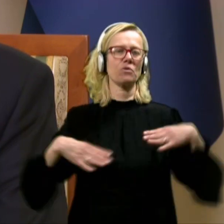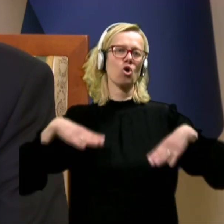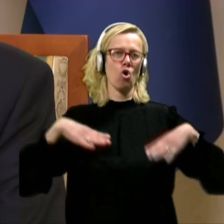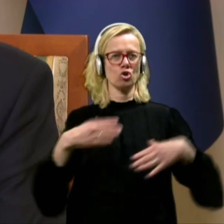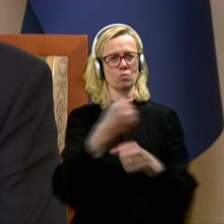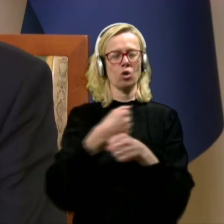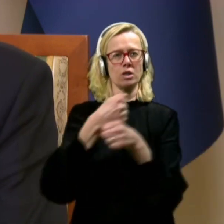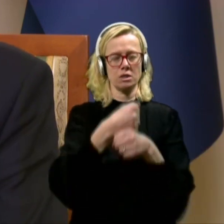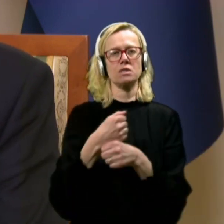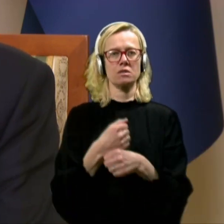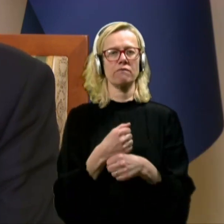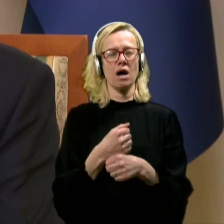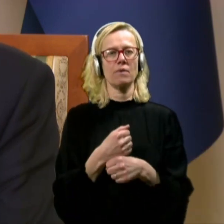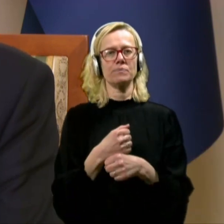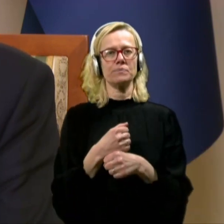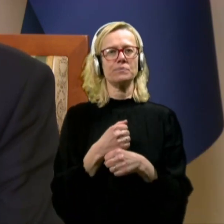je